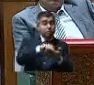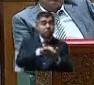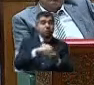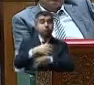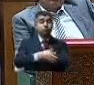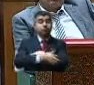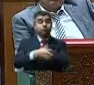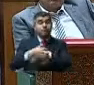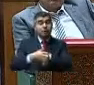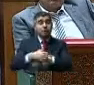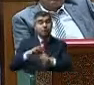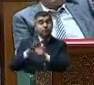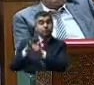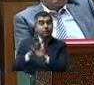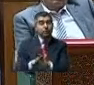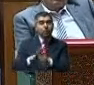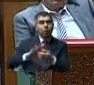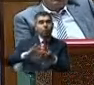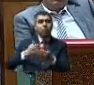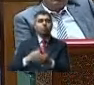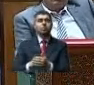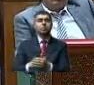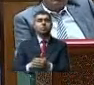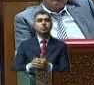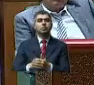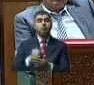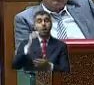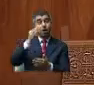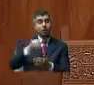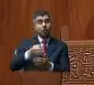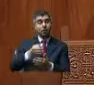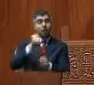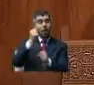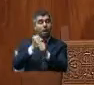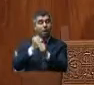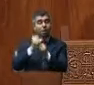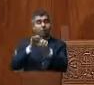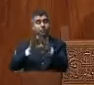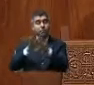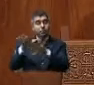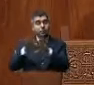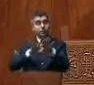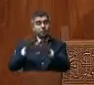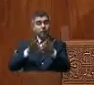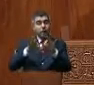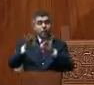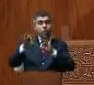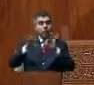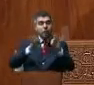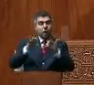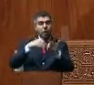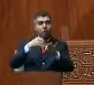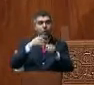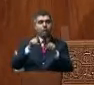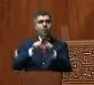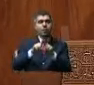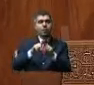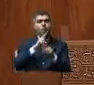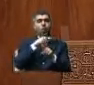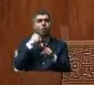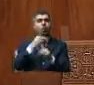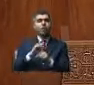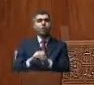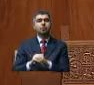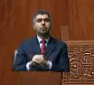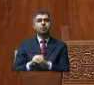الفئات الضعيفه والمهمشه من المواطنين خاصه. وهو ما تعمل عليه الحكومة من خلال مجموعة من الإجراءات التي سيقف عند بعضها في الحصيلة. سيد